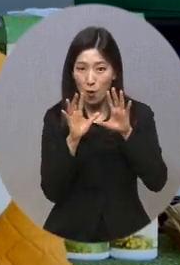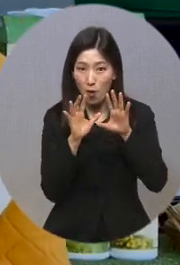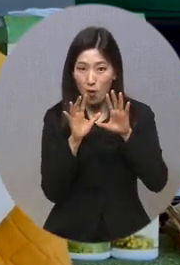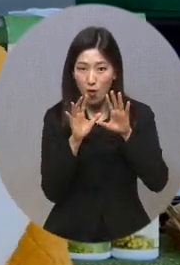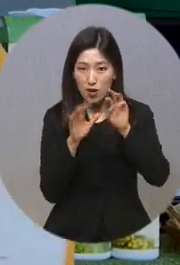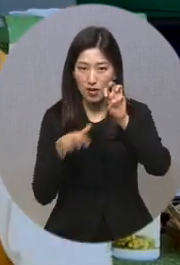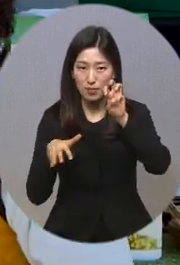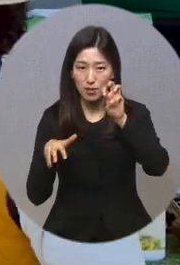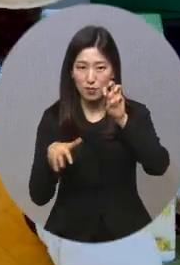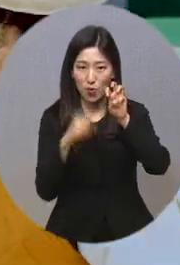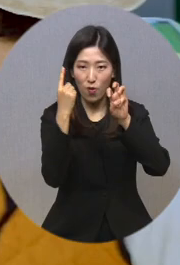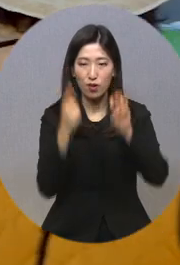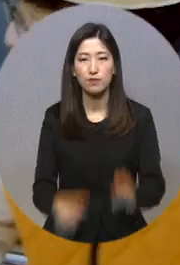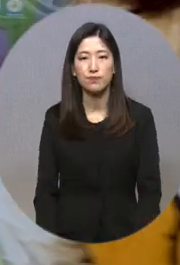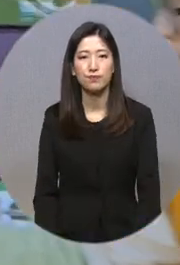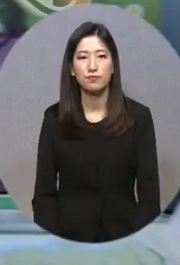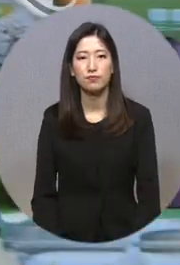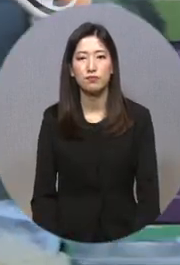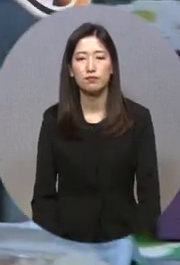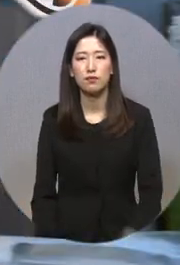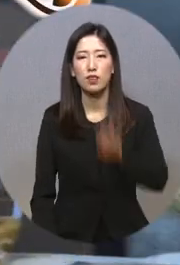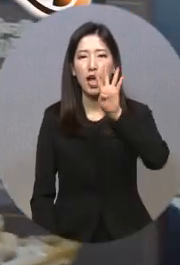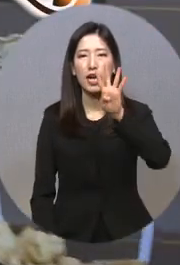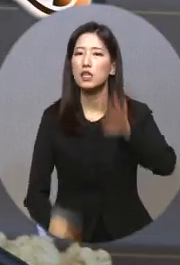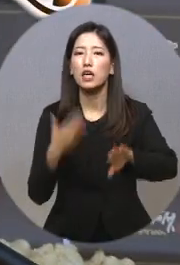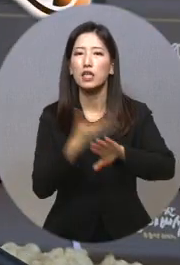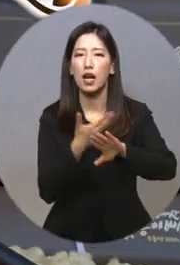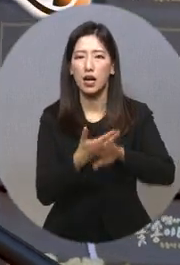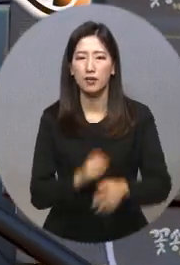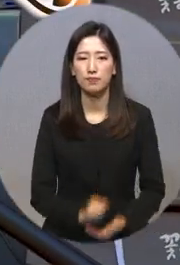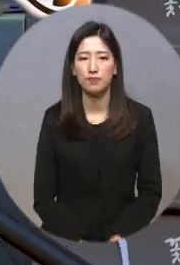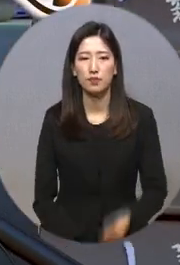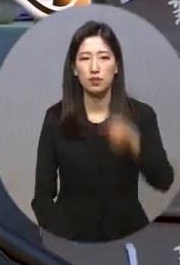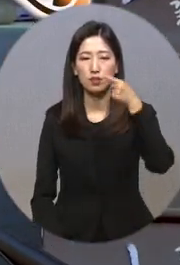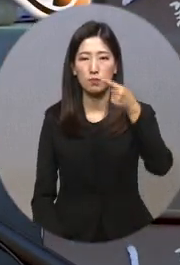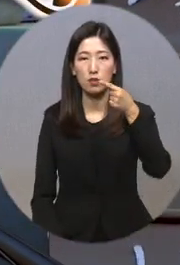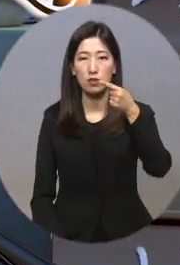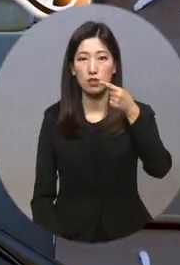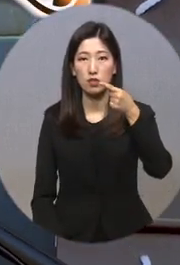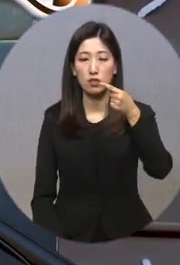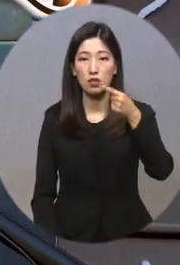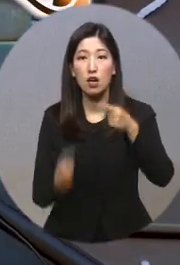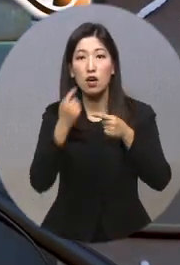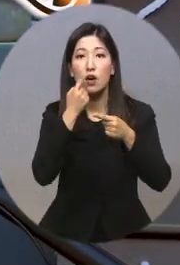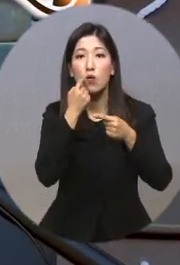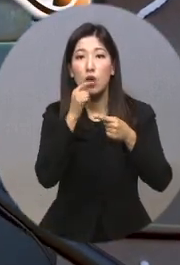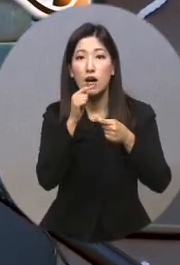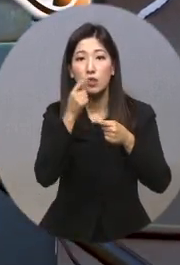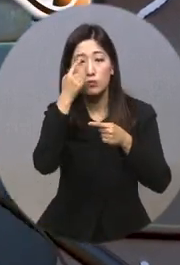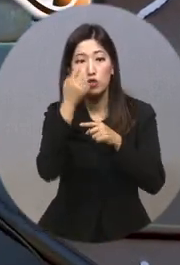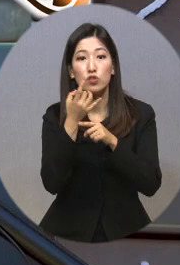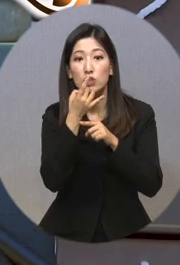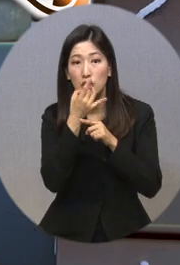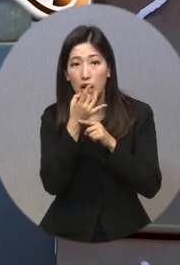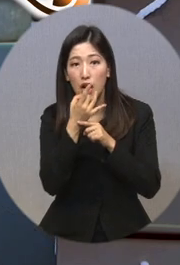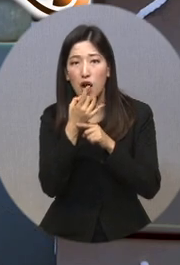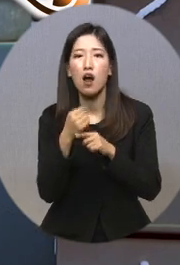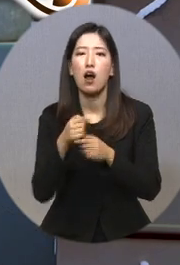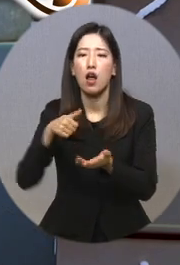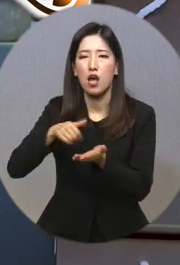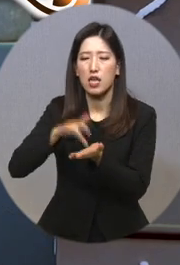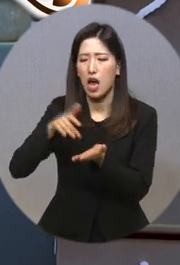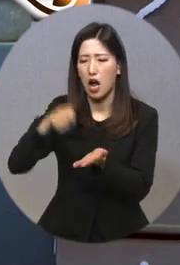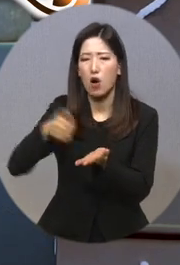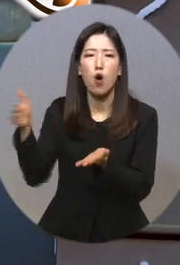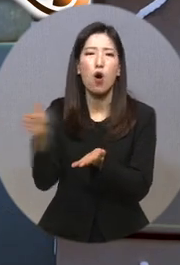다르다. 출발합니다. 네 가지가 다릅니다. 오. 첫 번째로는 황금 눈살, 유기농 황금 눈살로 만든 누룽지입니다.